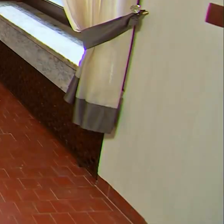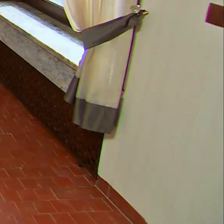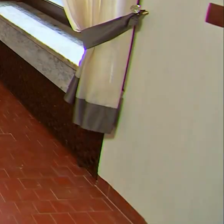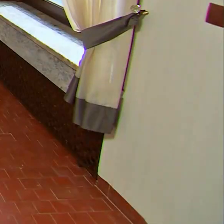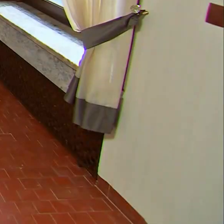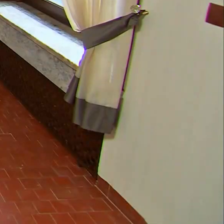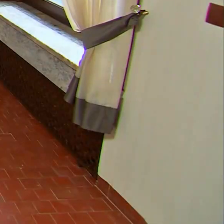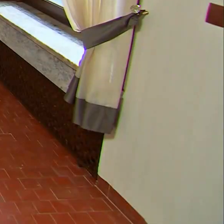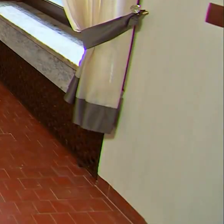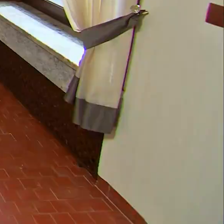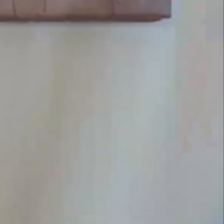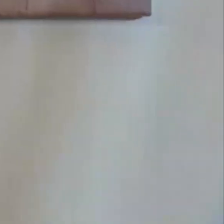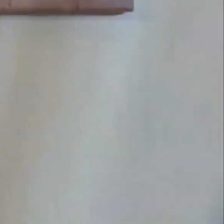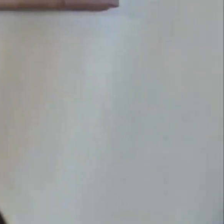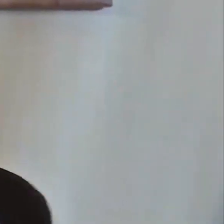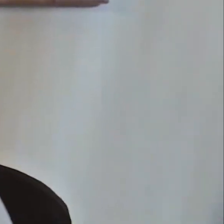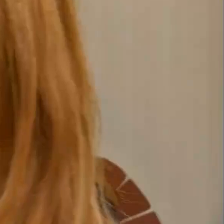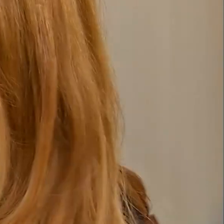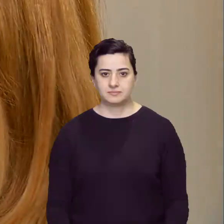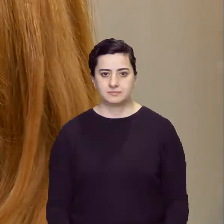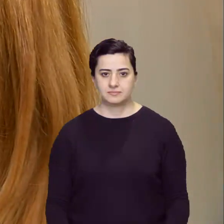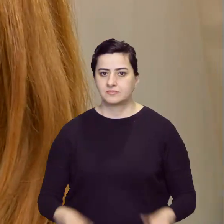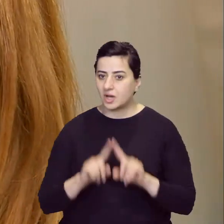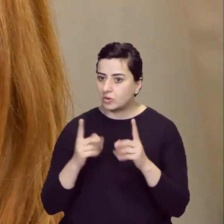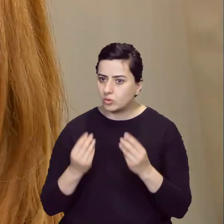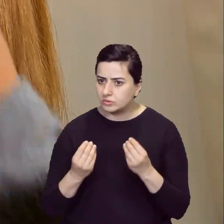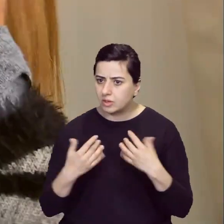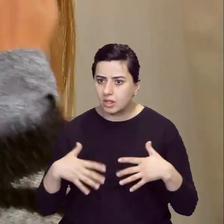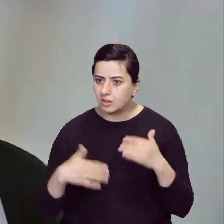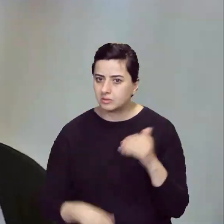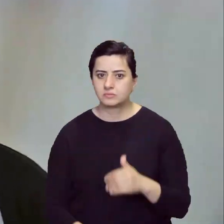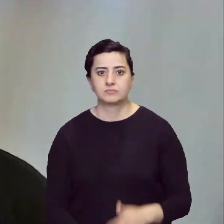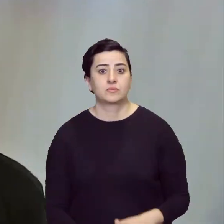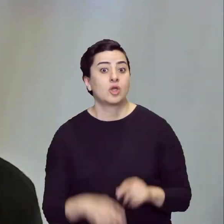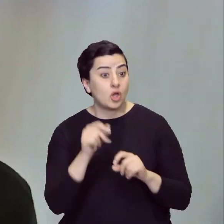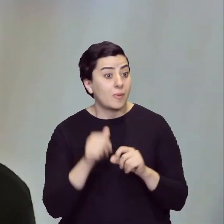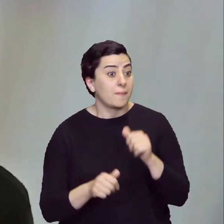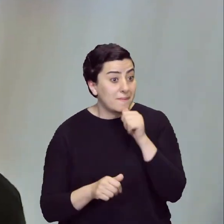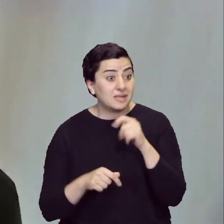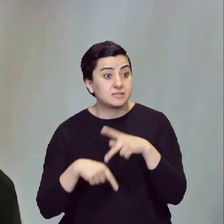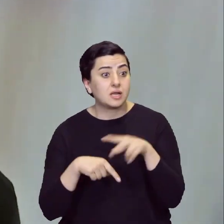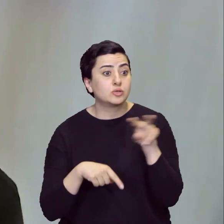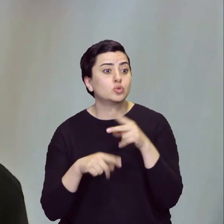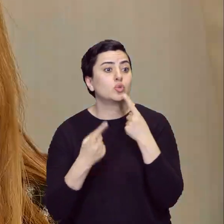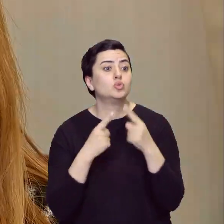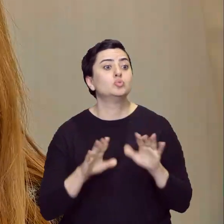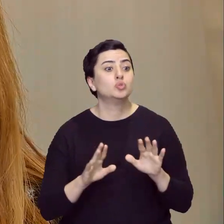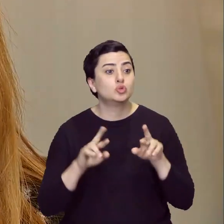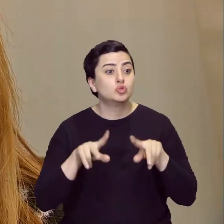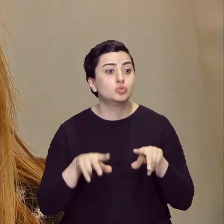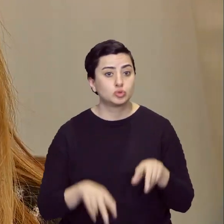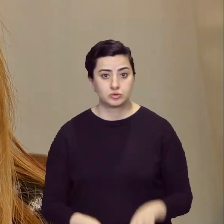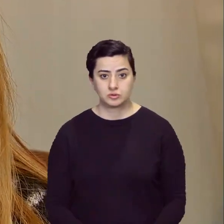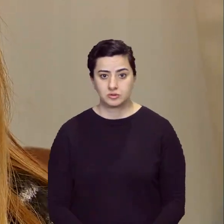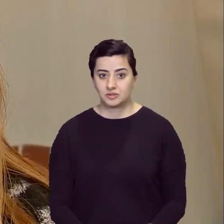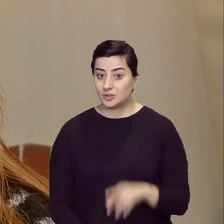Nazan koridorda hızlı adımlarla koşturuyor. Alev koridora çıktı. Hayırdır bu ne telaş? Ömer Bey ile Zehra konuşmuyorlarmış.